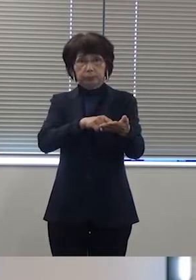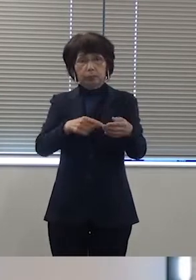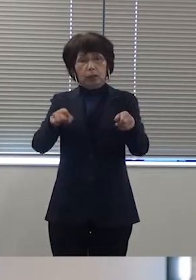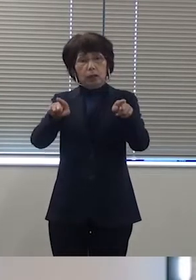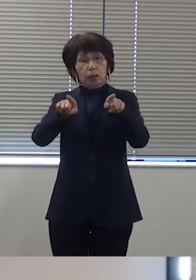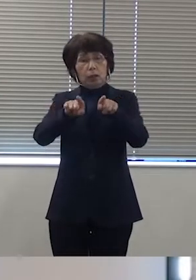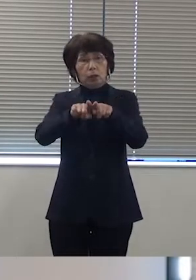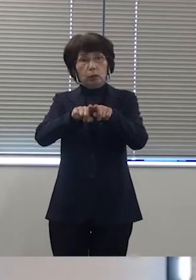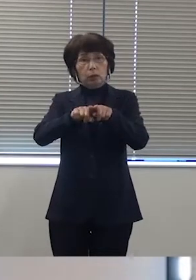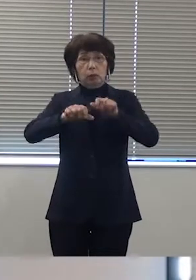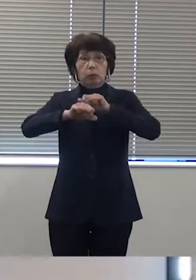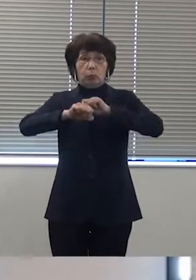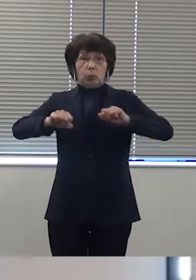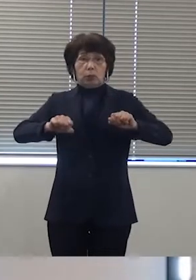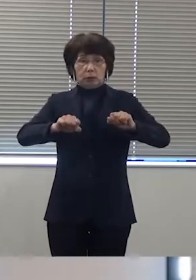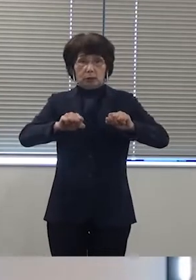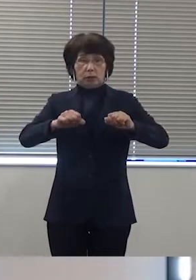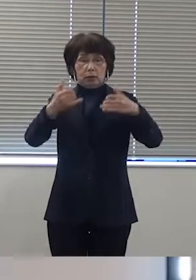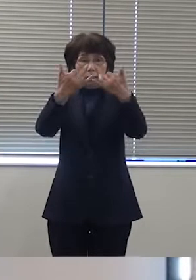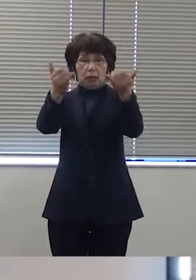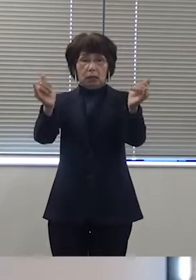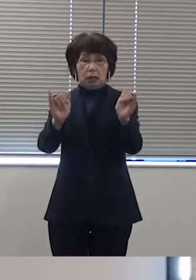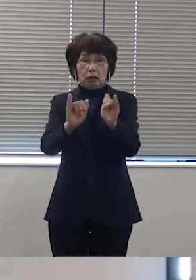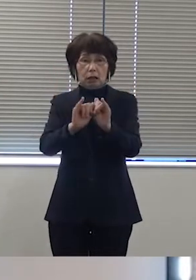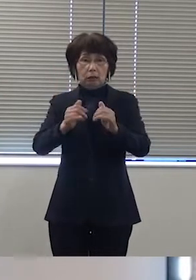の構築です。